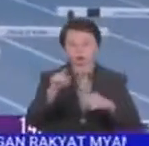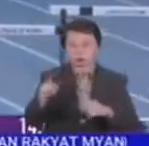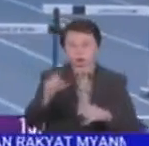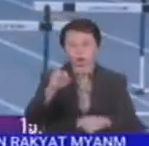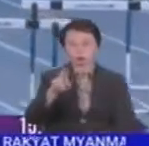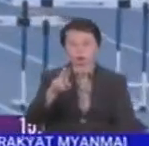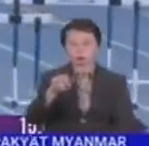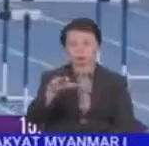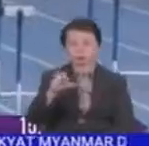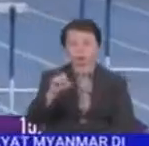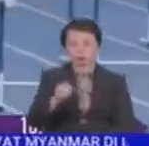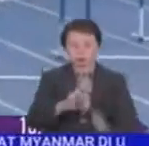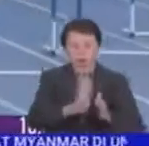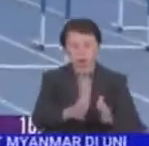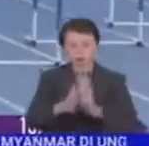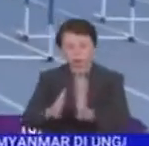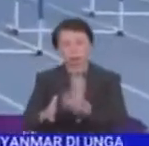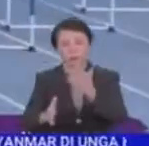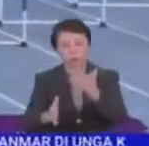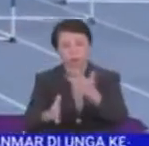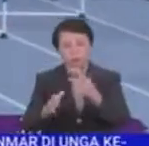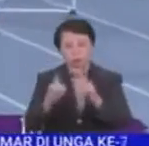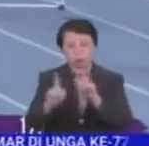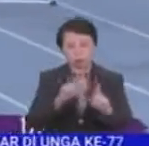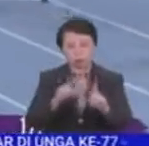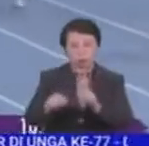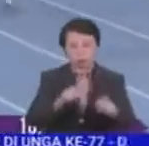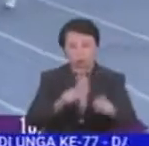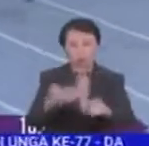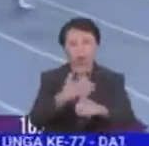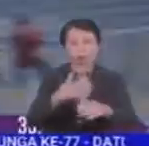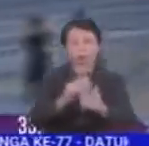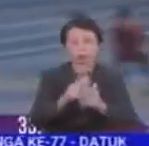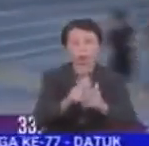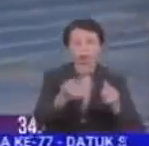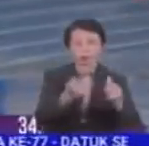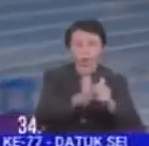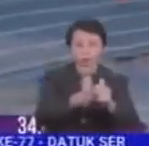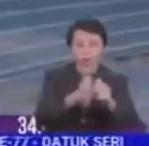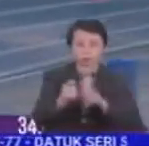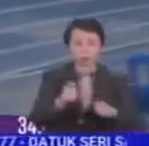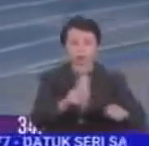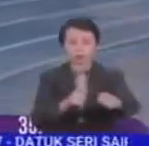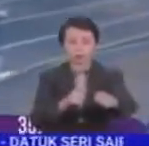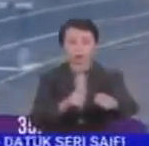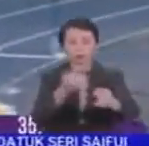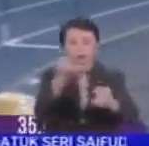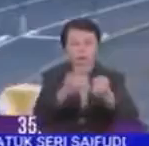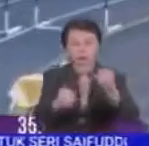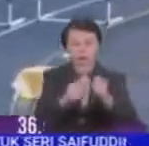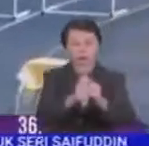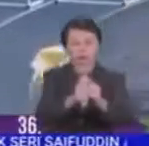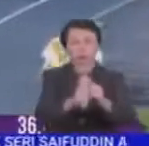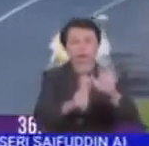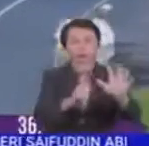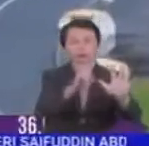yang bermula di lorong ketiga diberi saingan hebat oleh pencabar lain sebelum menjadi pelari pertama melintasi garisan penamat dengan